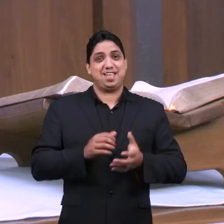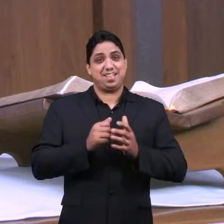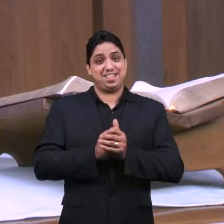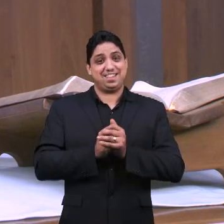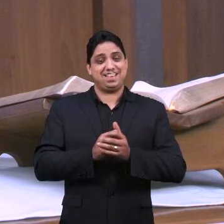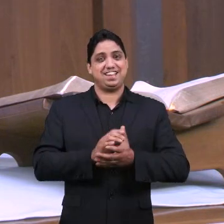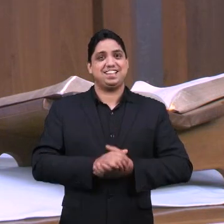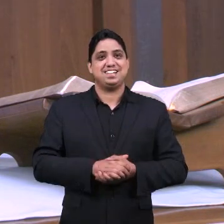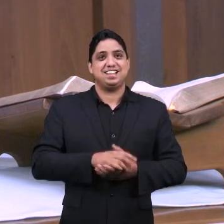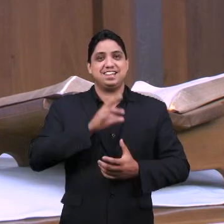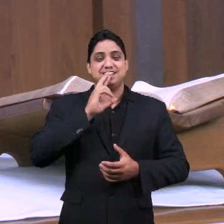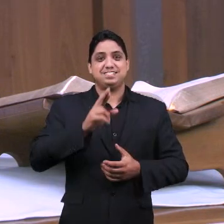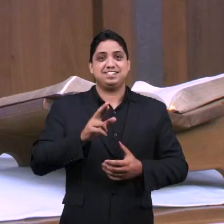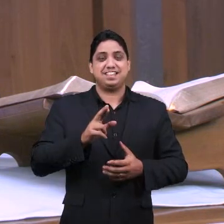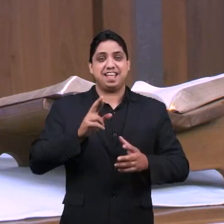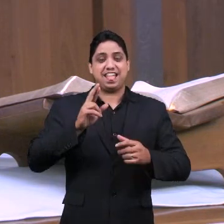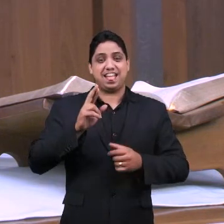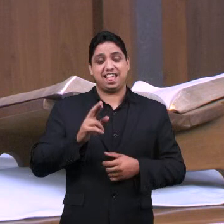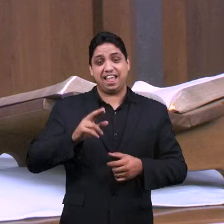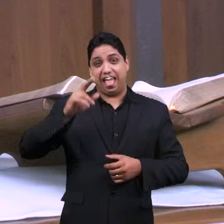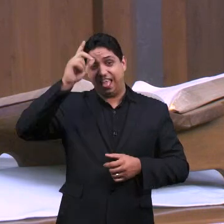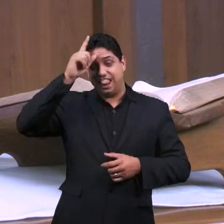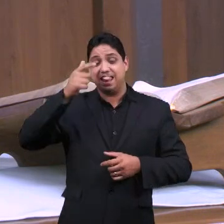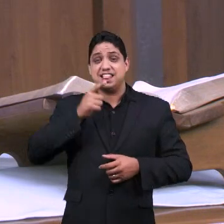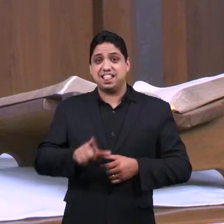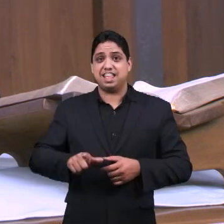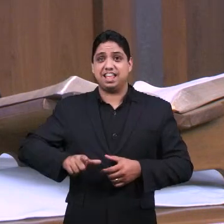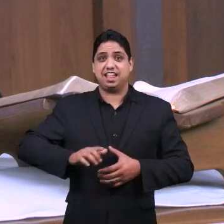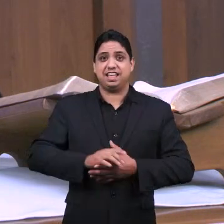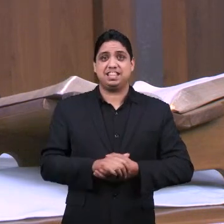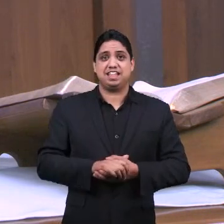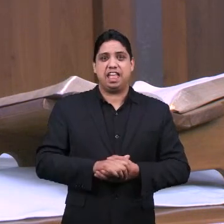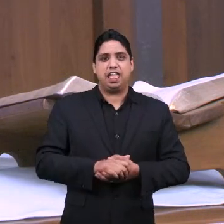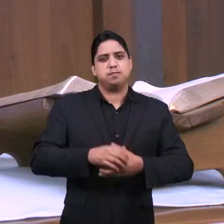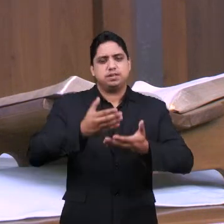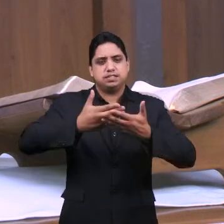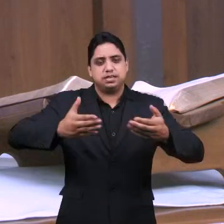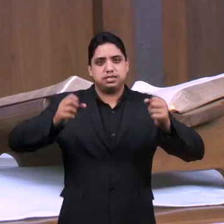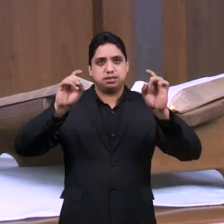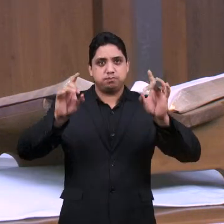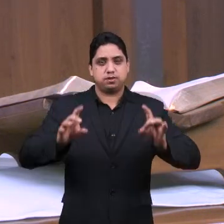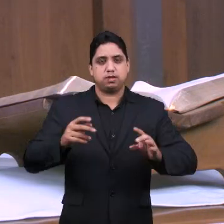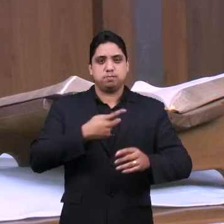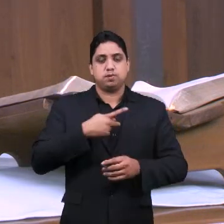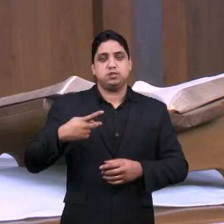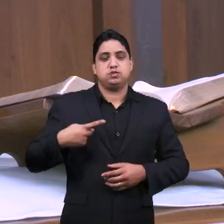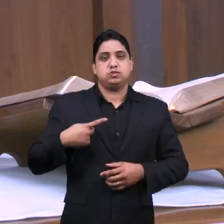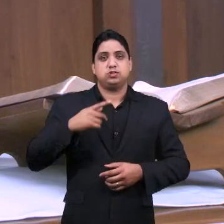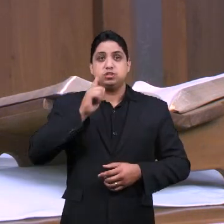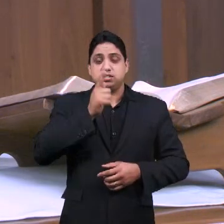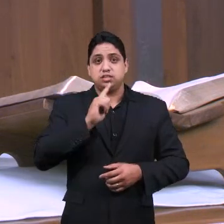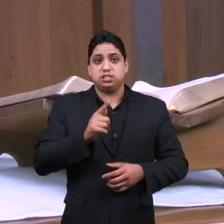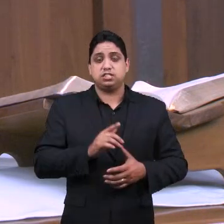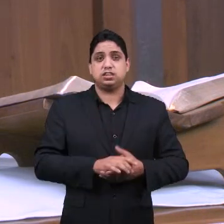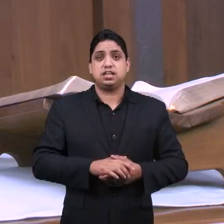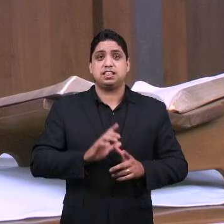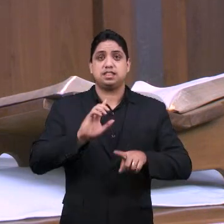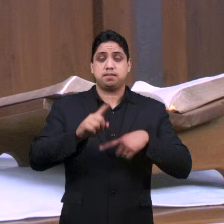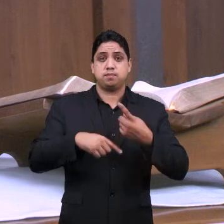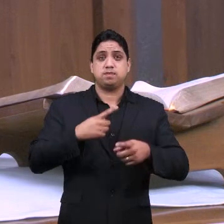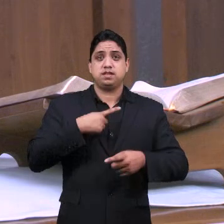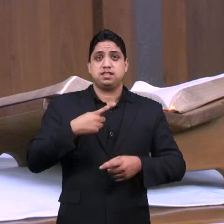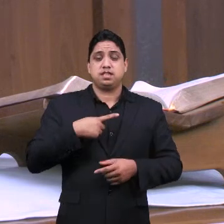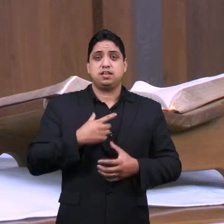Amen. Très bien. Notre réponse donnée par notre frère Dominique, et je veux lui transmettre une salutation spéciale pour ce